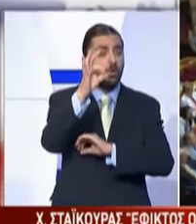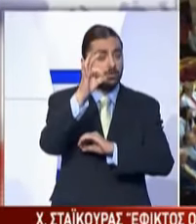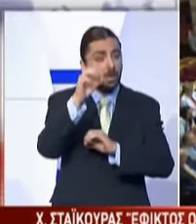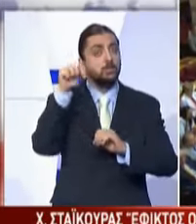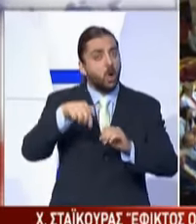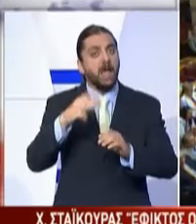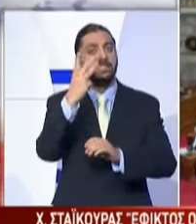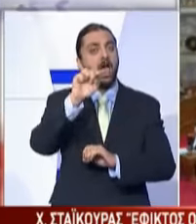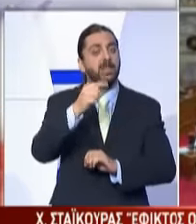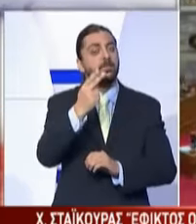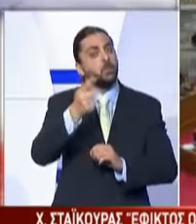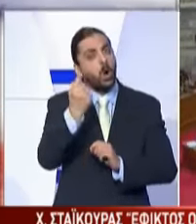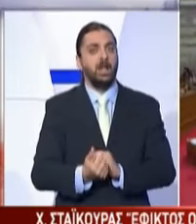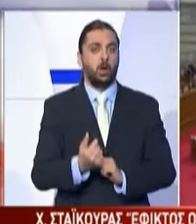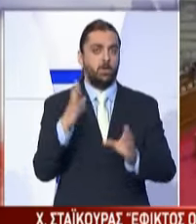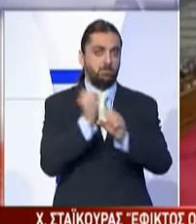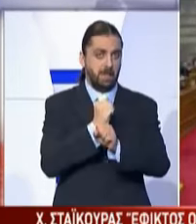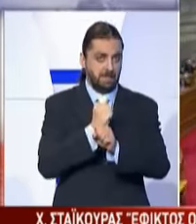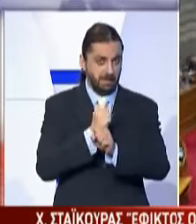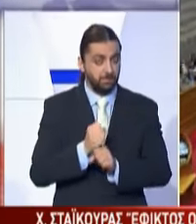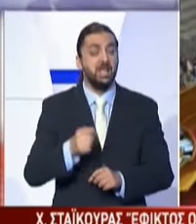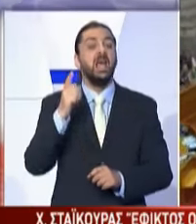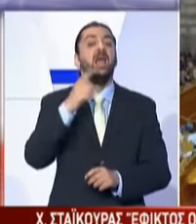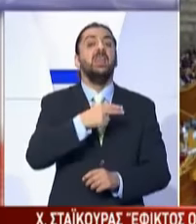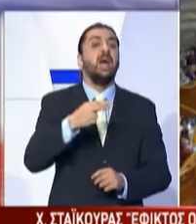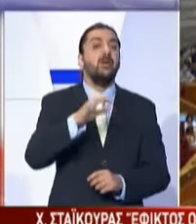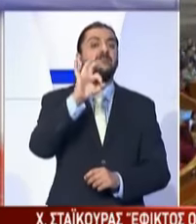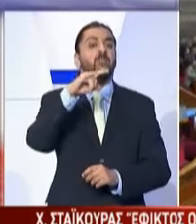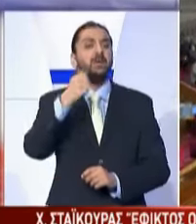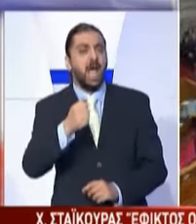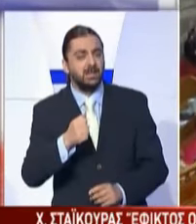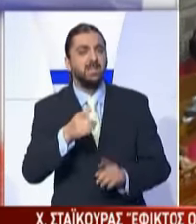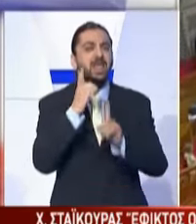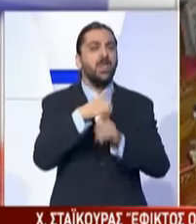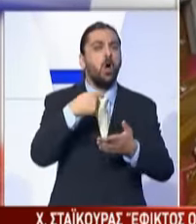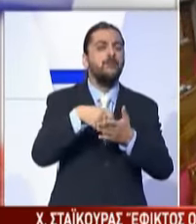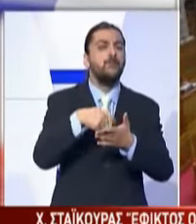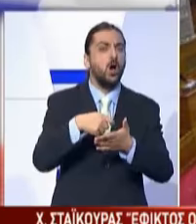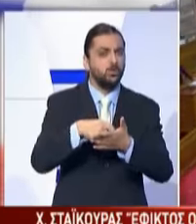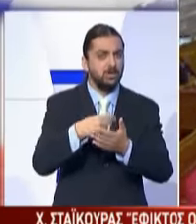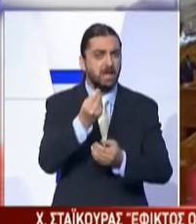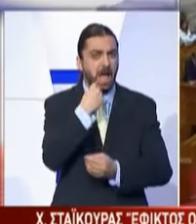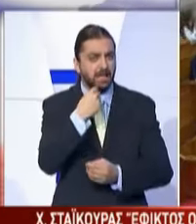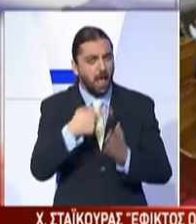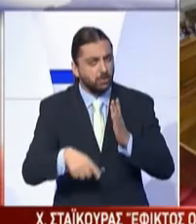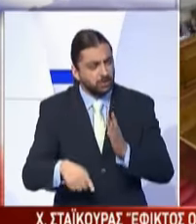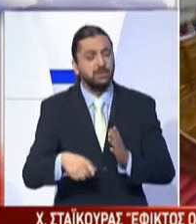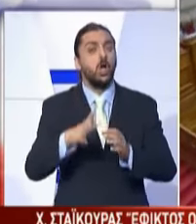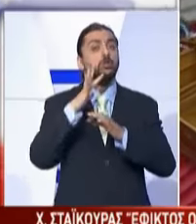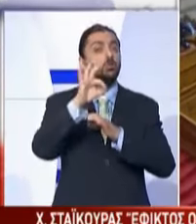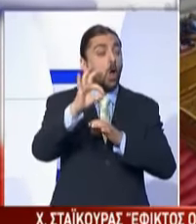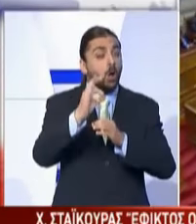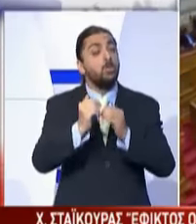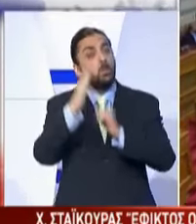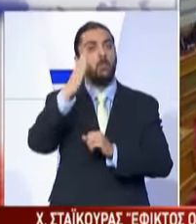τεθεί. Τα έσοδα από τον ΦΠΑ και τους ειδικούς φόρους κατανάλωσης είναι σημαντικά αυξημένα πάνω από τον στόχο, όπως επίσης και